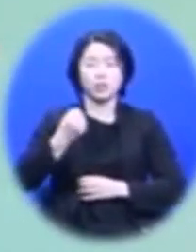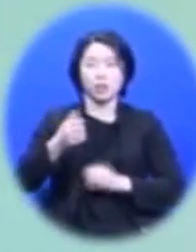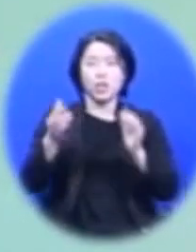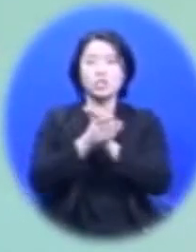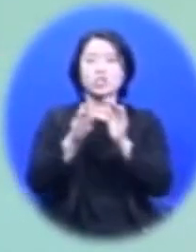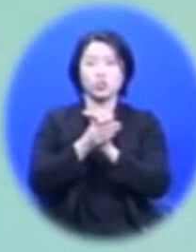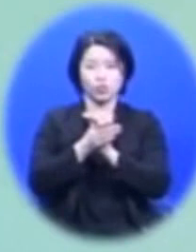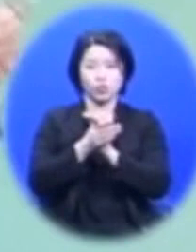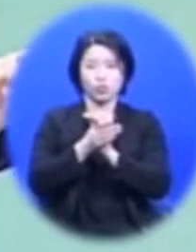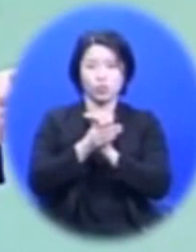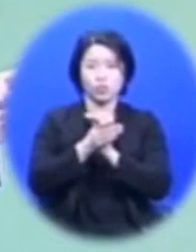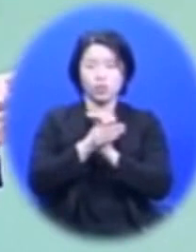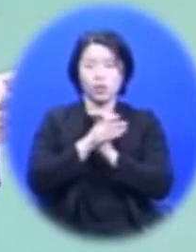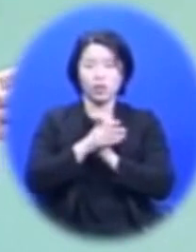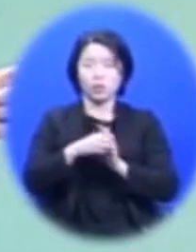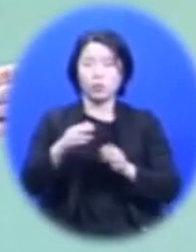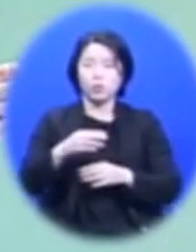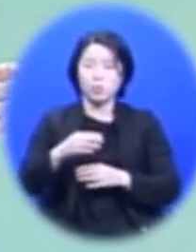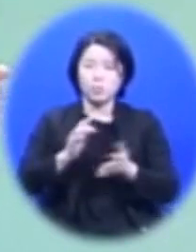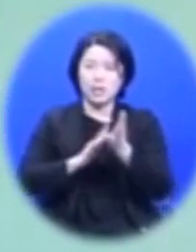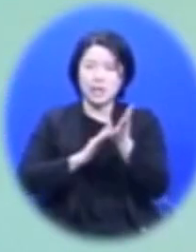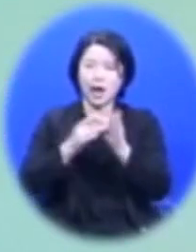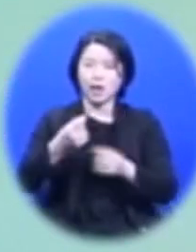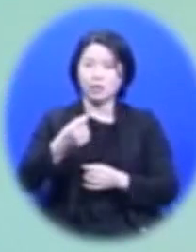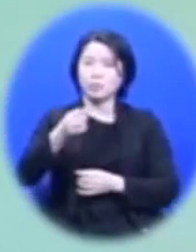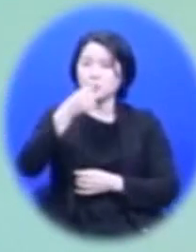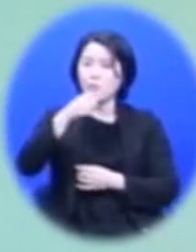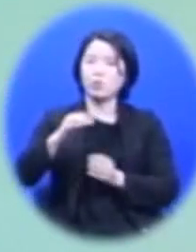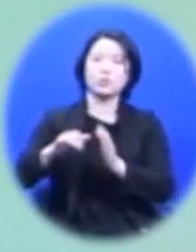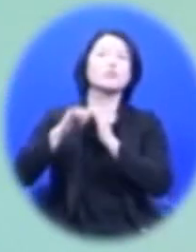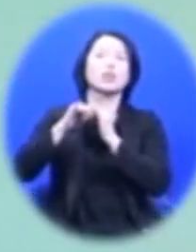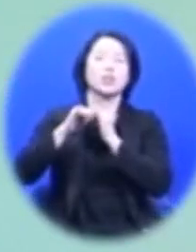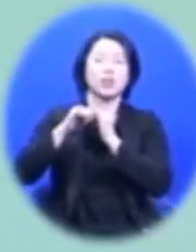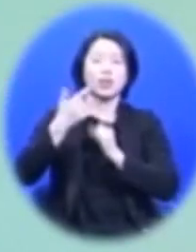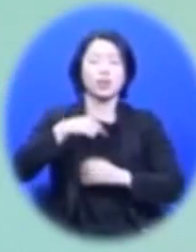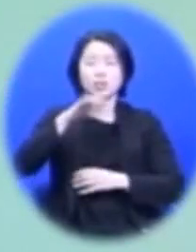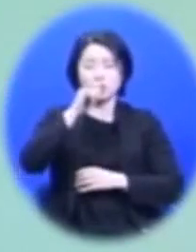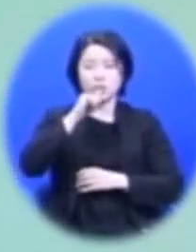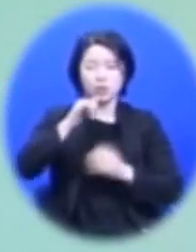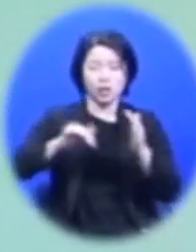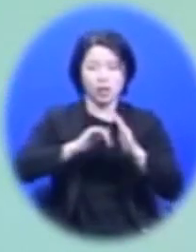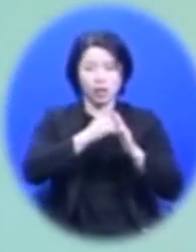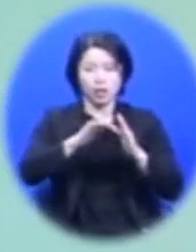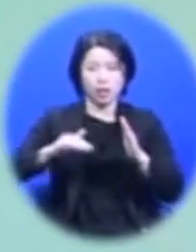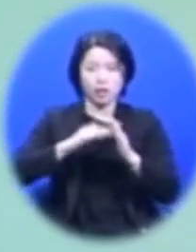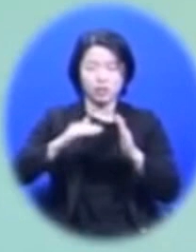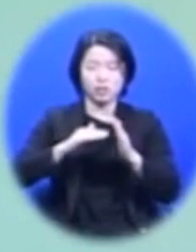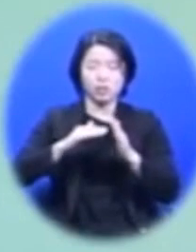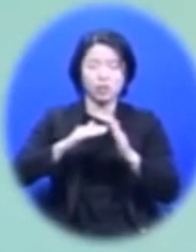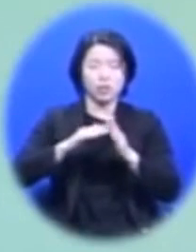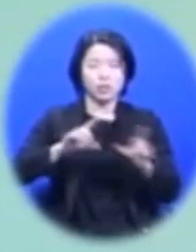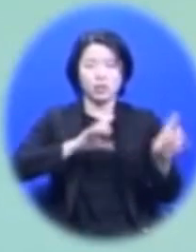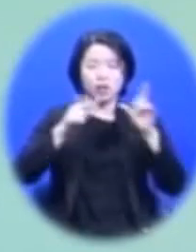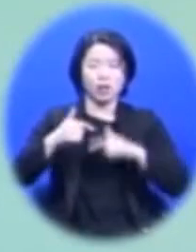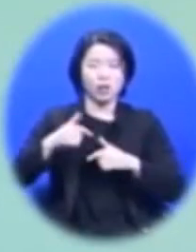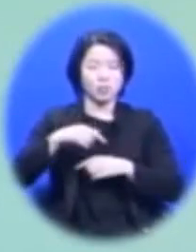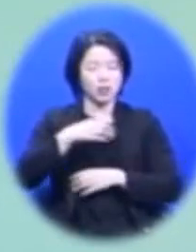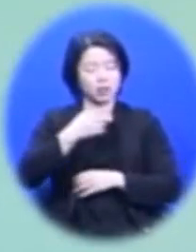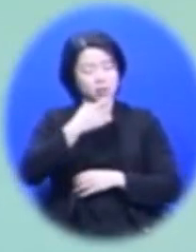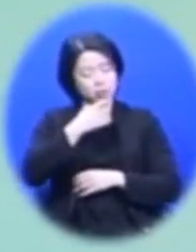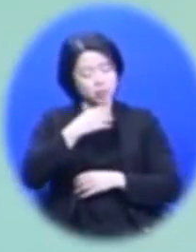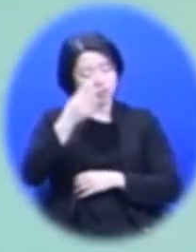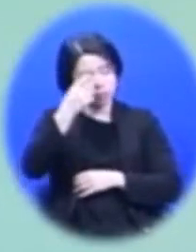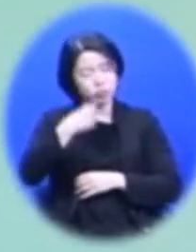친구가 음독 자살을 했습니다. 가정생활 비관하고 여자친구가 떠난 것